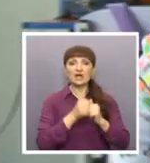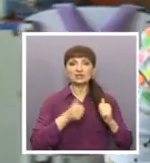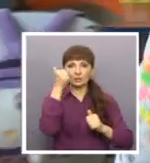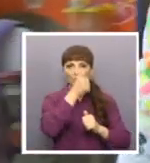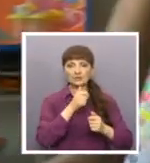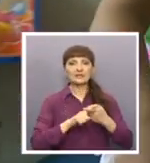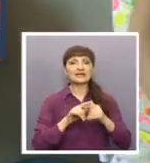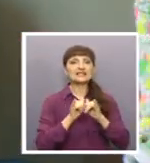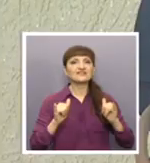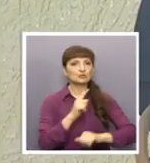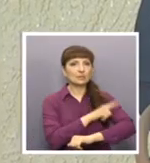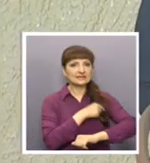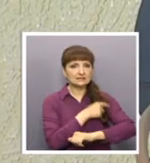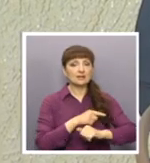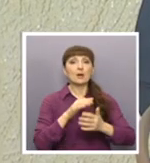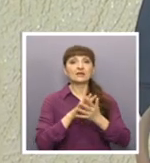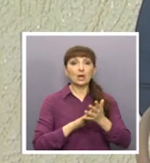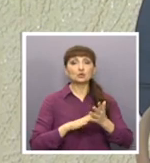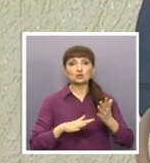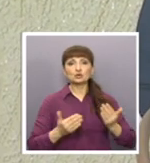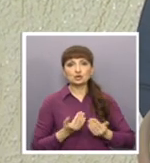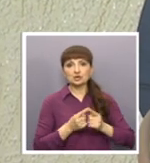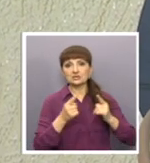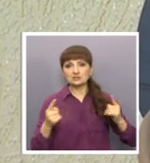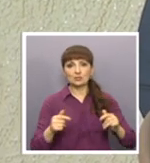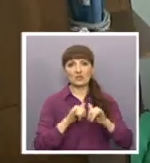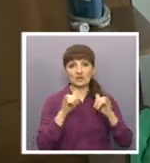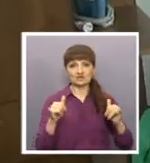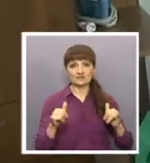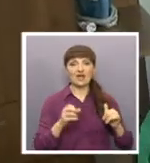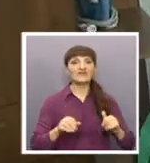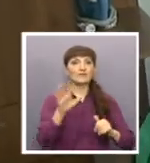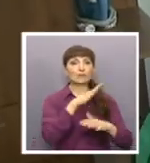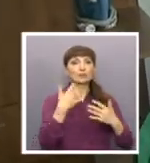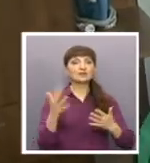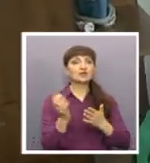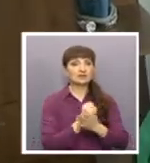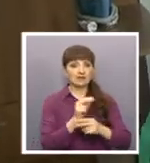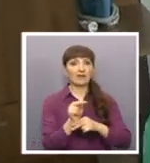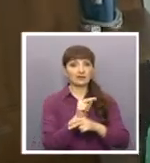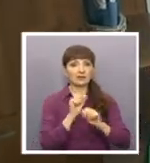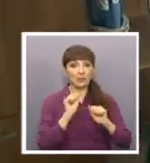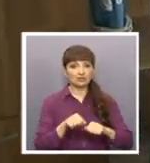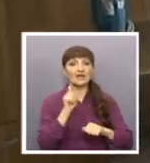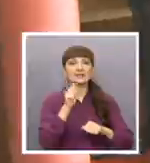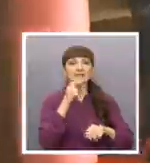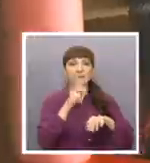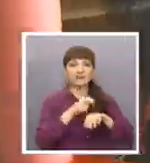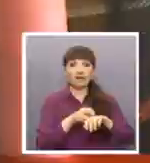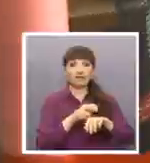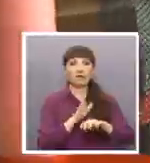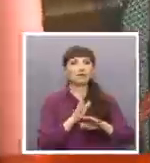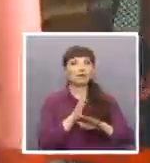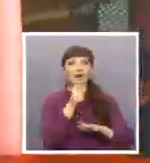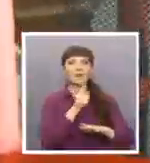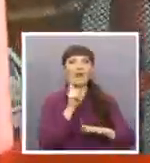годом, благодаря развитию медицины, продолжительность жизни таких больных растет. В Европе уже нашли методы лечения и даже препараты. Правда, они только